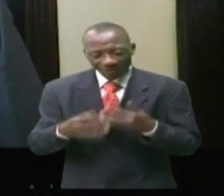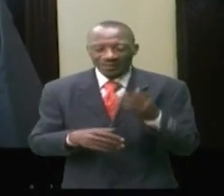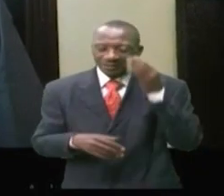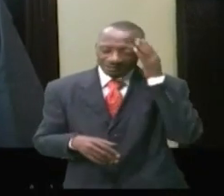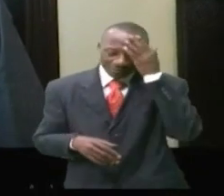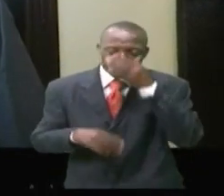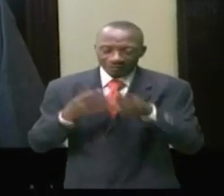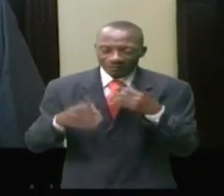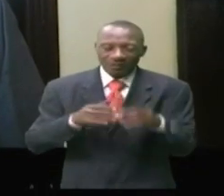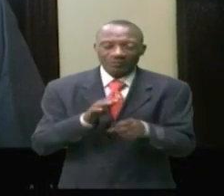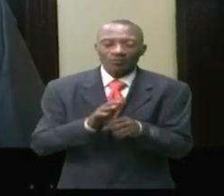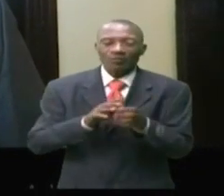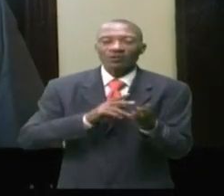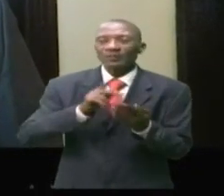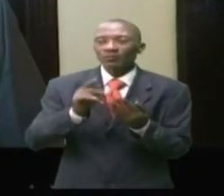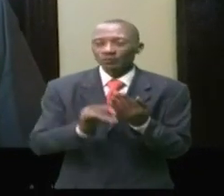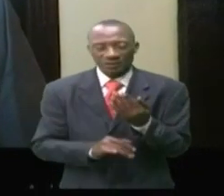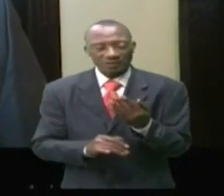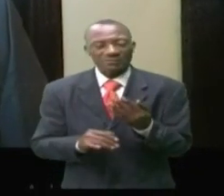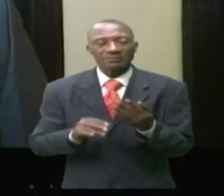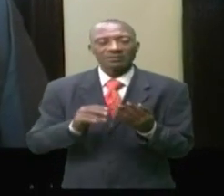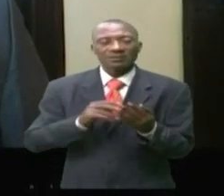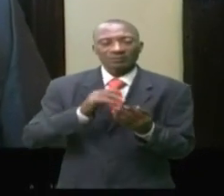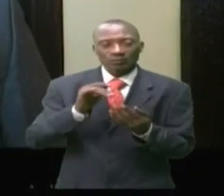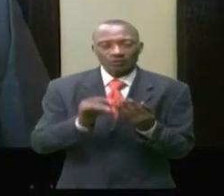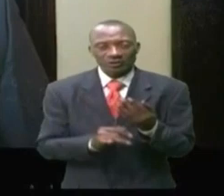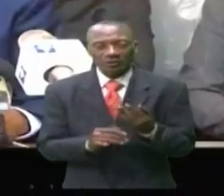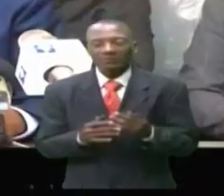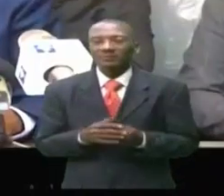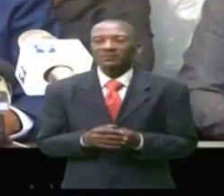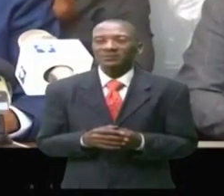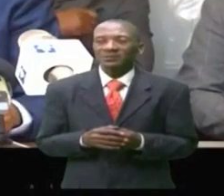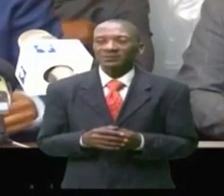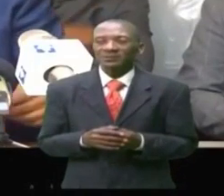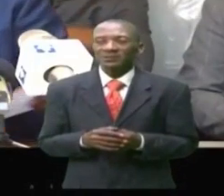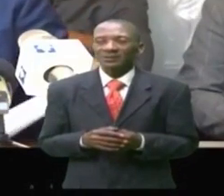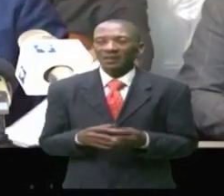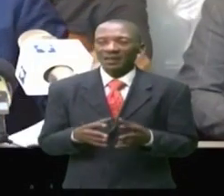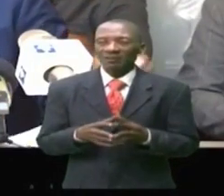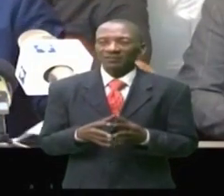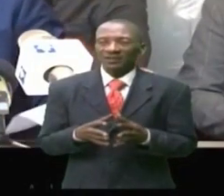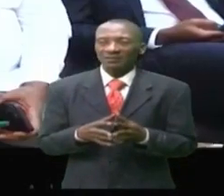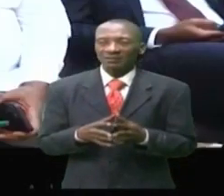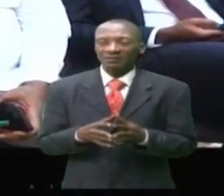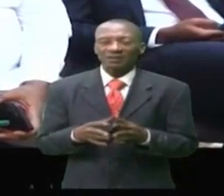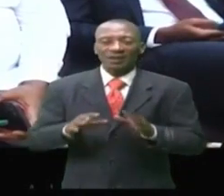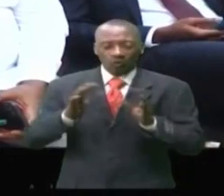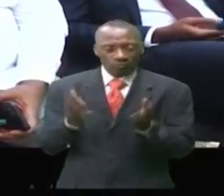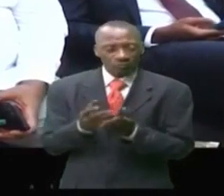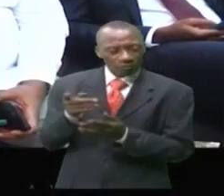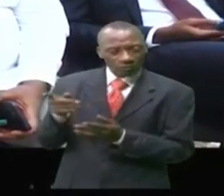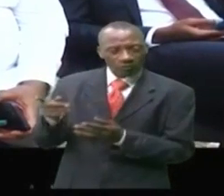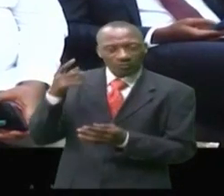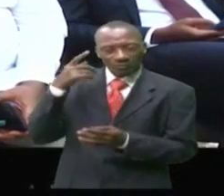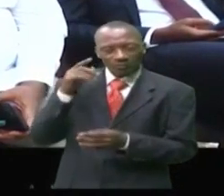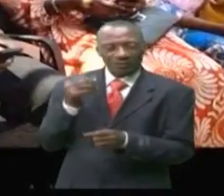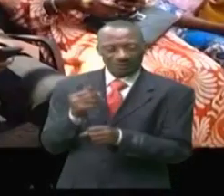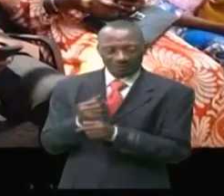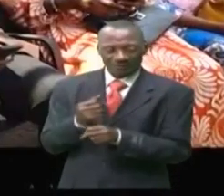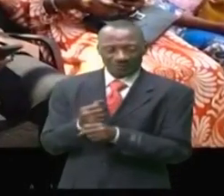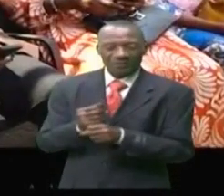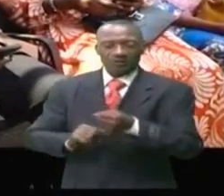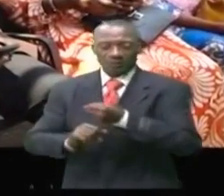Je tenais aussi à féliciter la Commission électorale nationale indépendante pour le travail qu'elle est en train d'abattre sur le